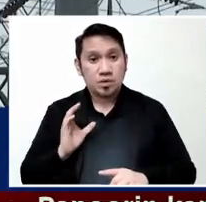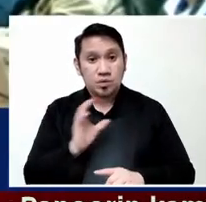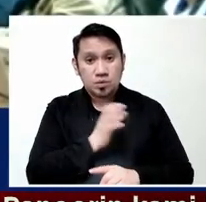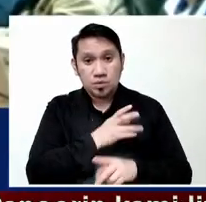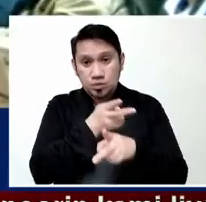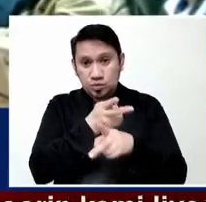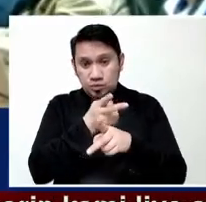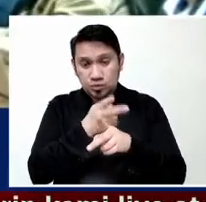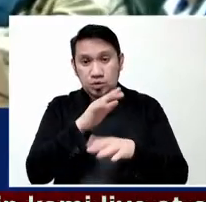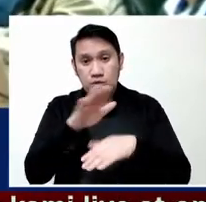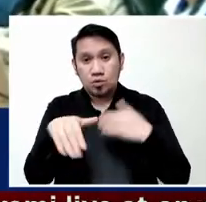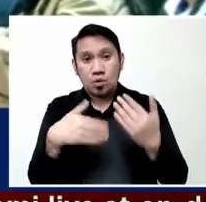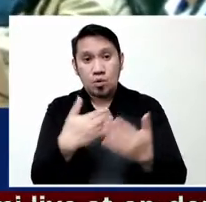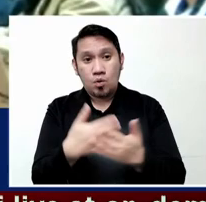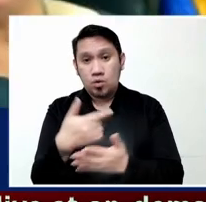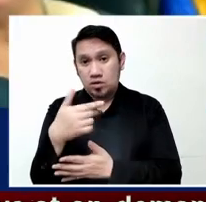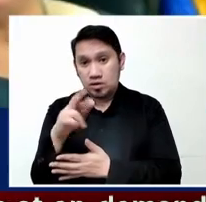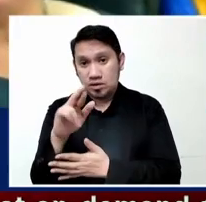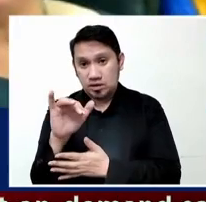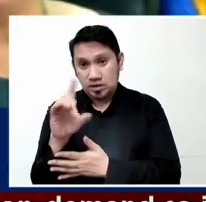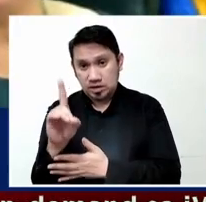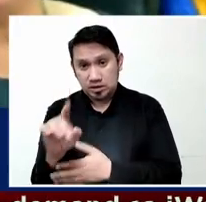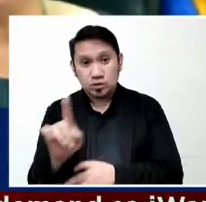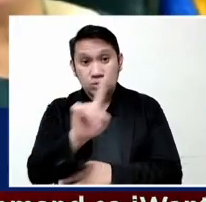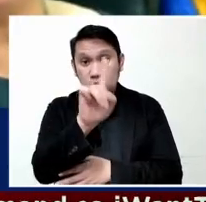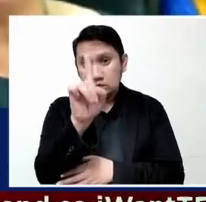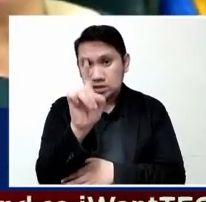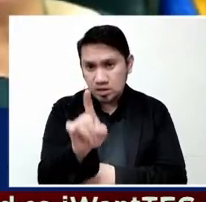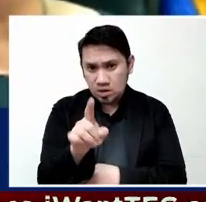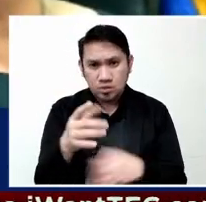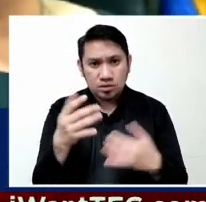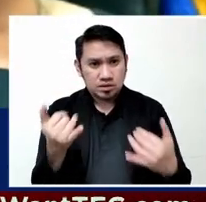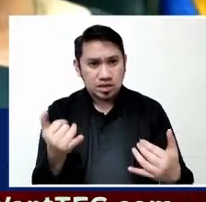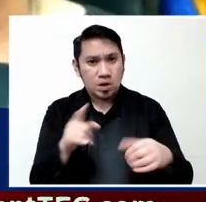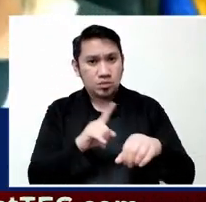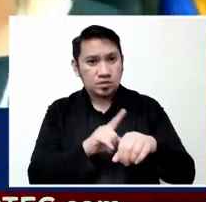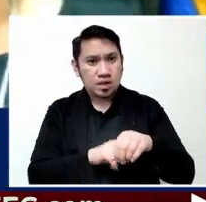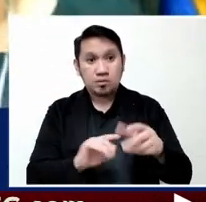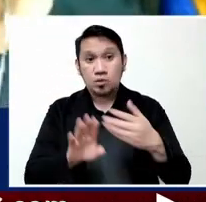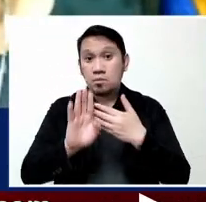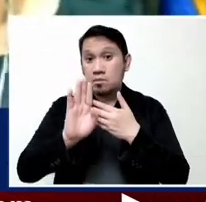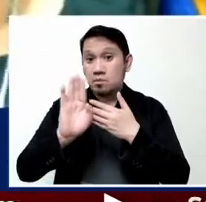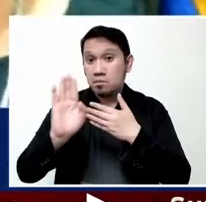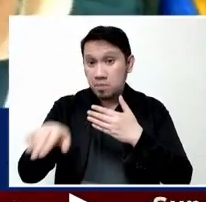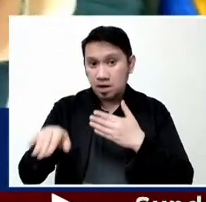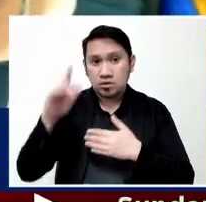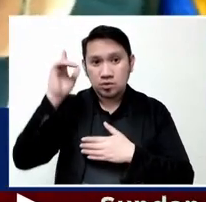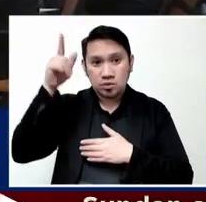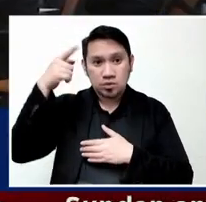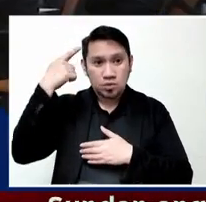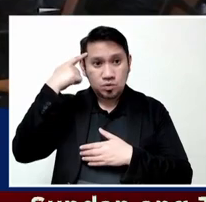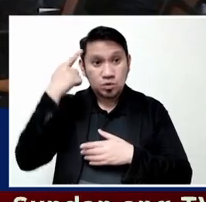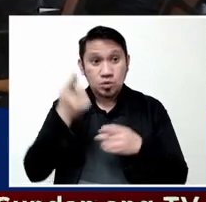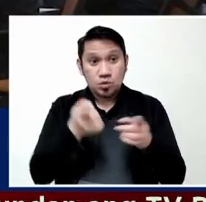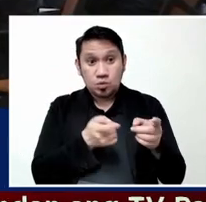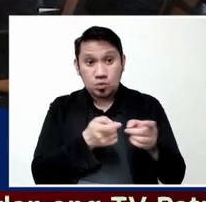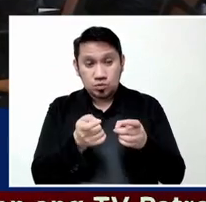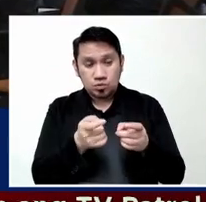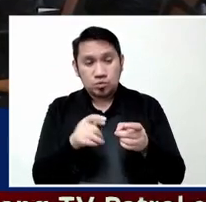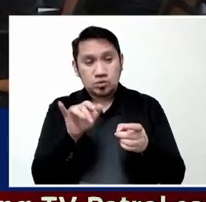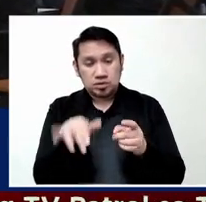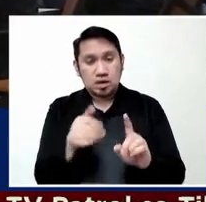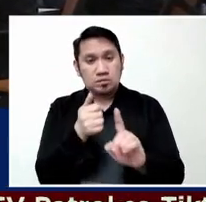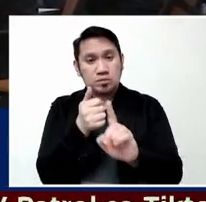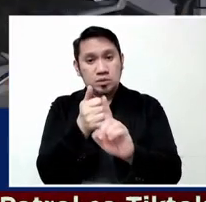buong grid. Nang tinanong si Lutilia kung panahon ng ibalik sa gobyerno ang kontrol ng transmission, bahala na umano